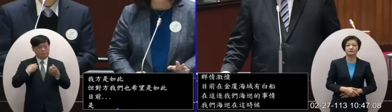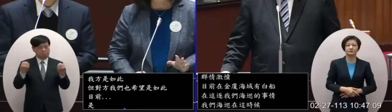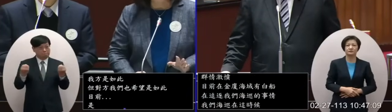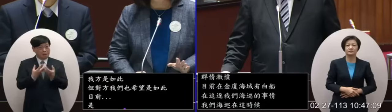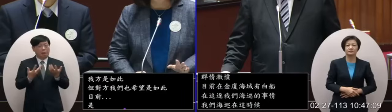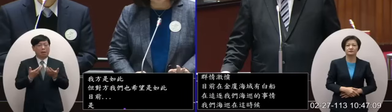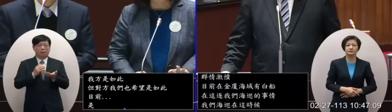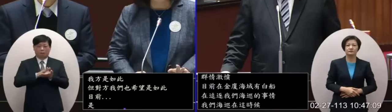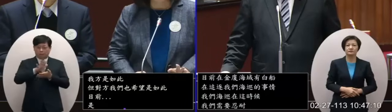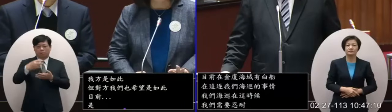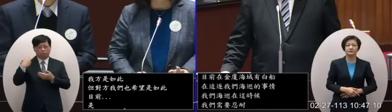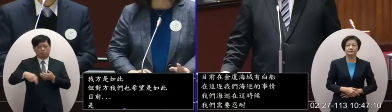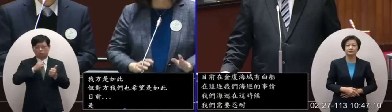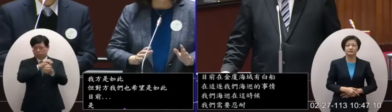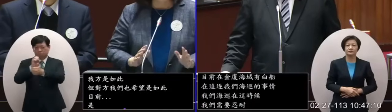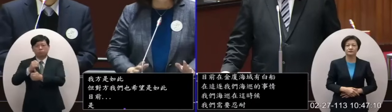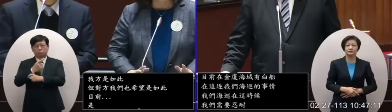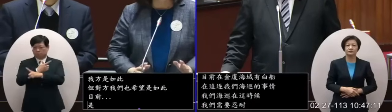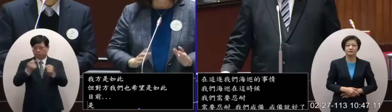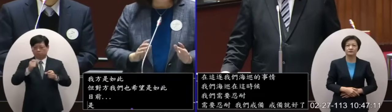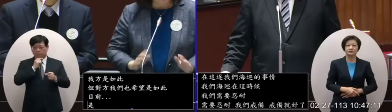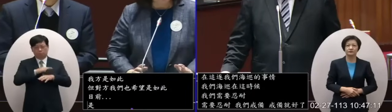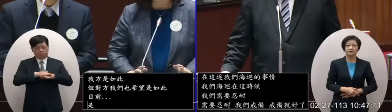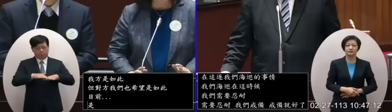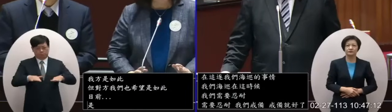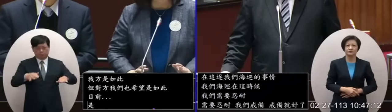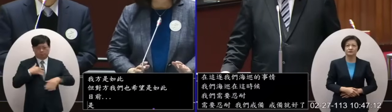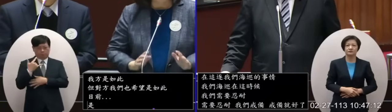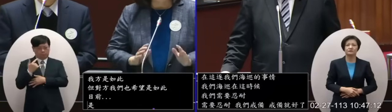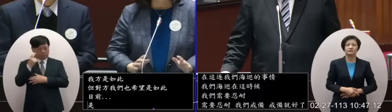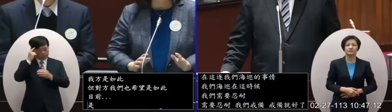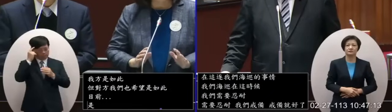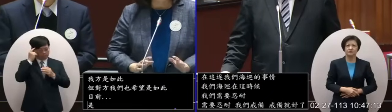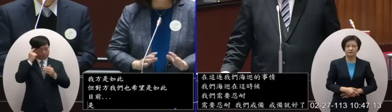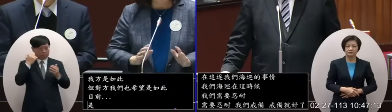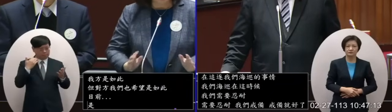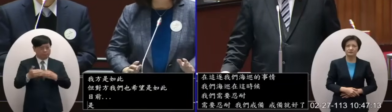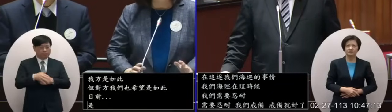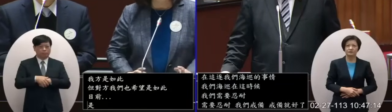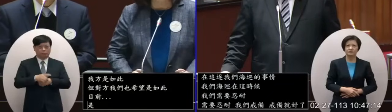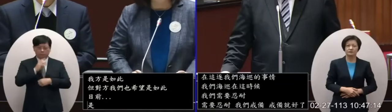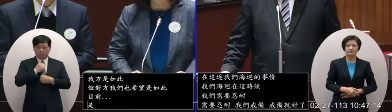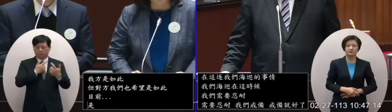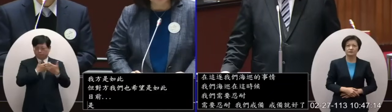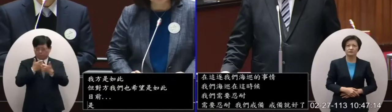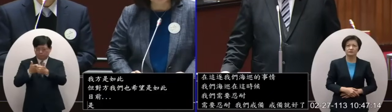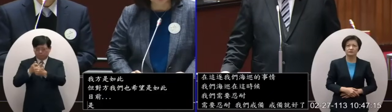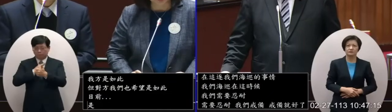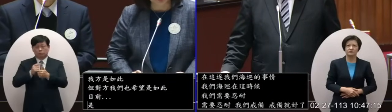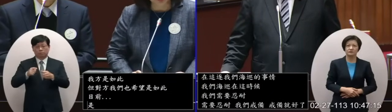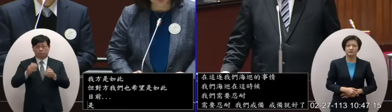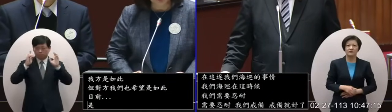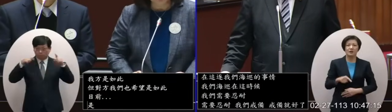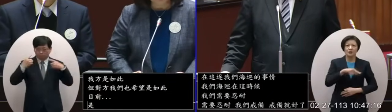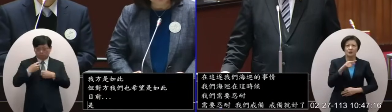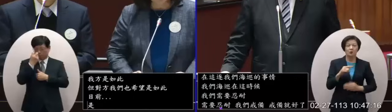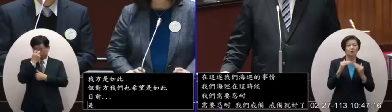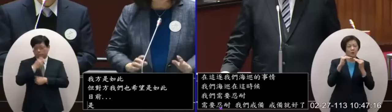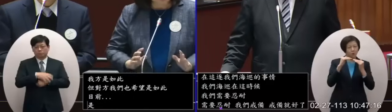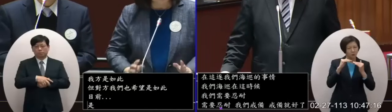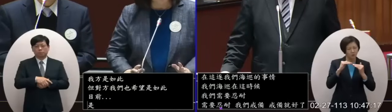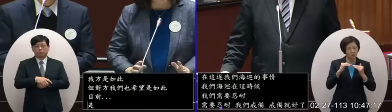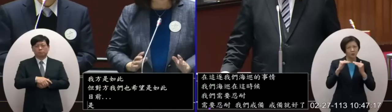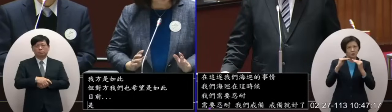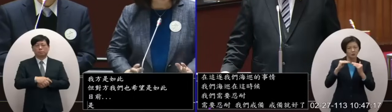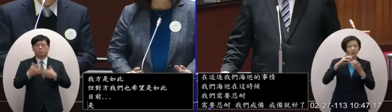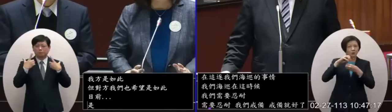发生以后，我也特别指示，一定是冷静理智来进行我们常态性的巡护。是，